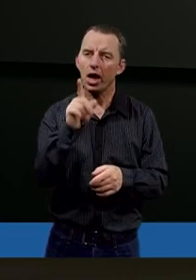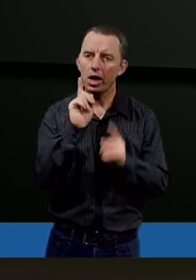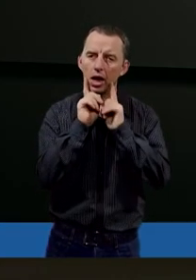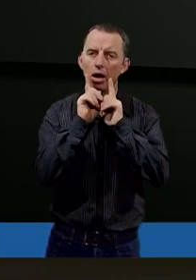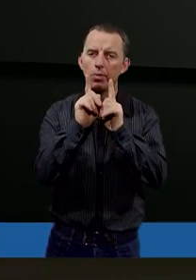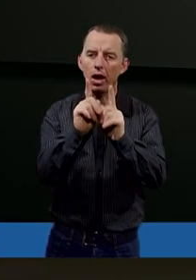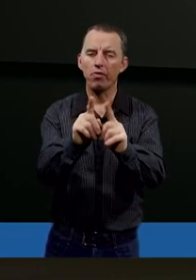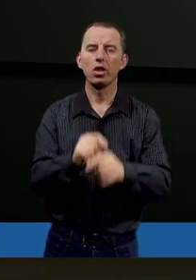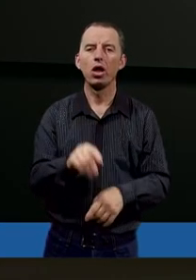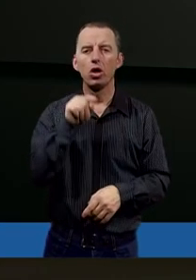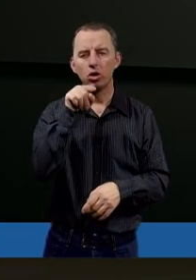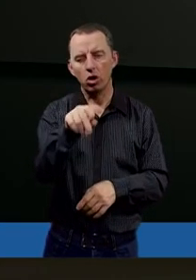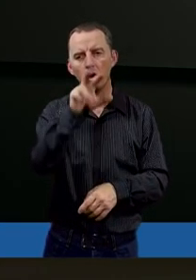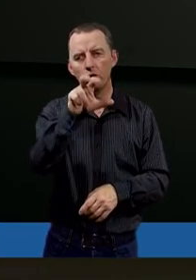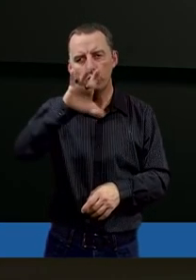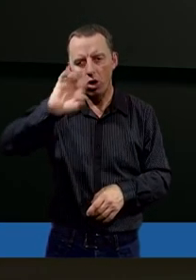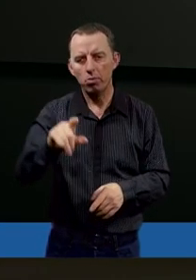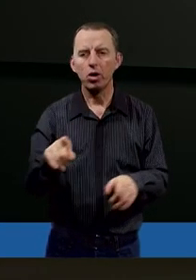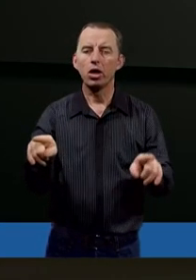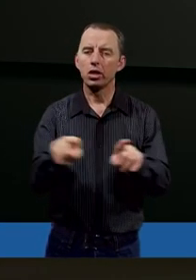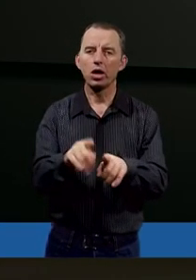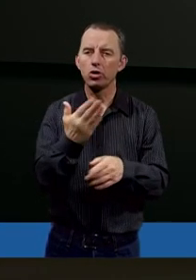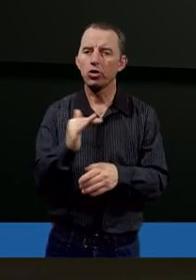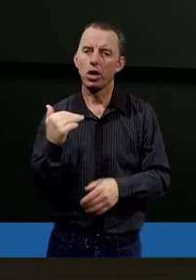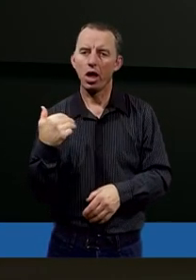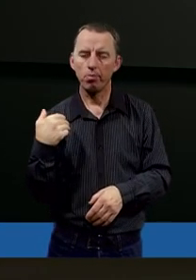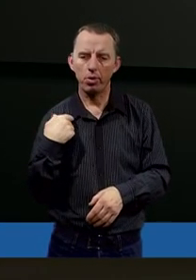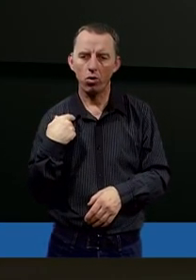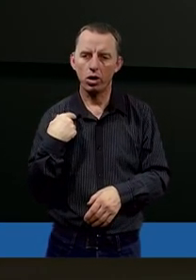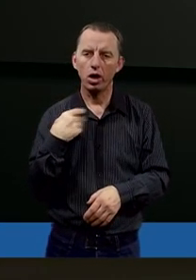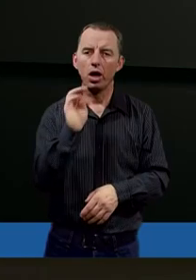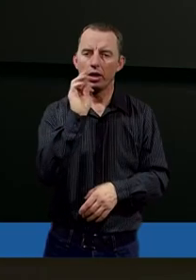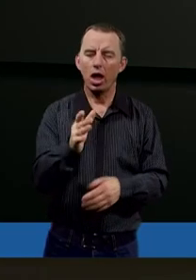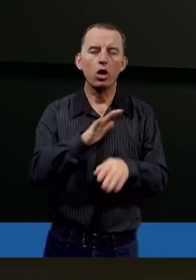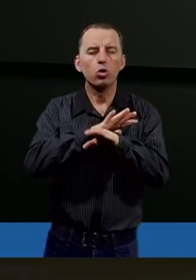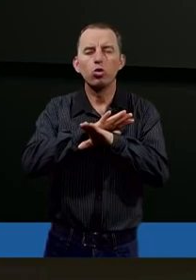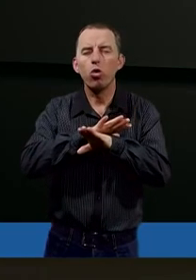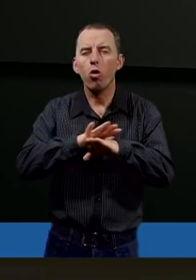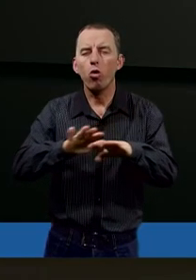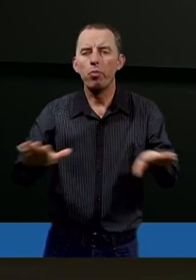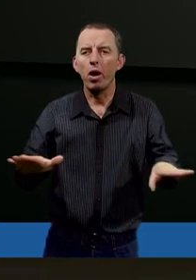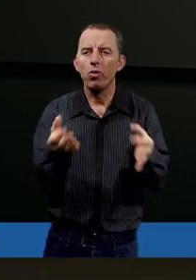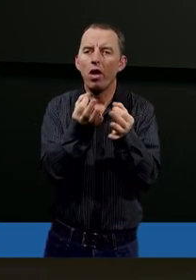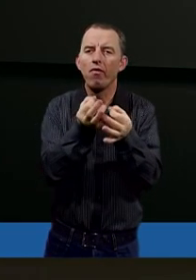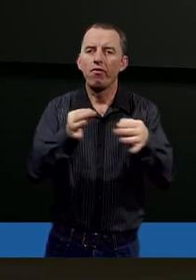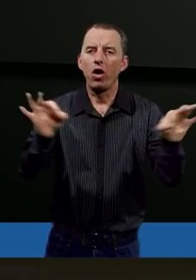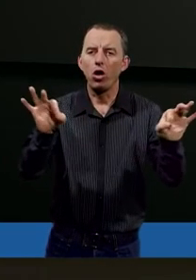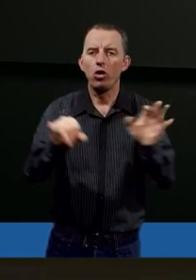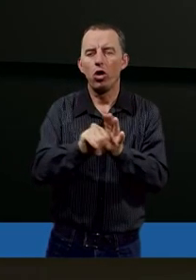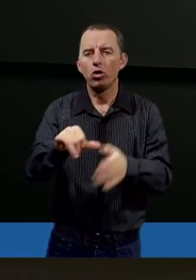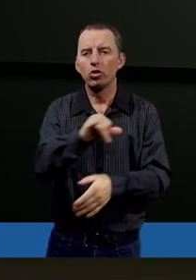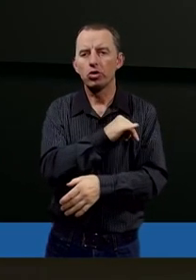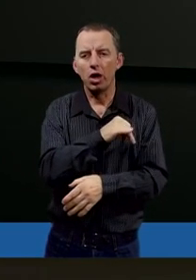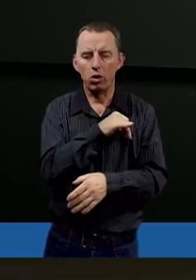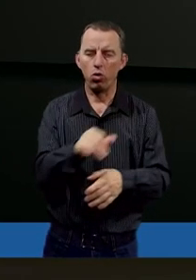naprawdę to Hiob też nie był tak zupełnie wolny od